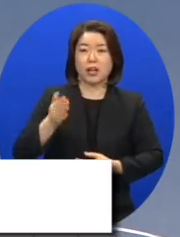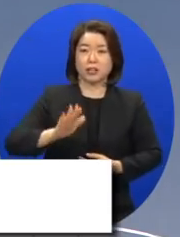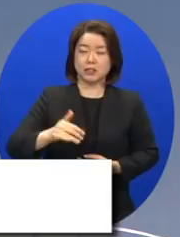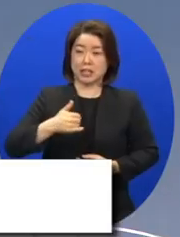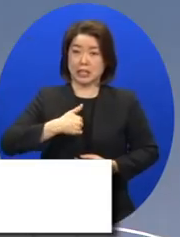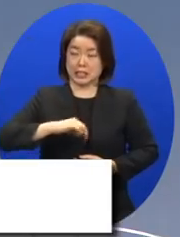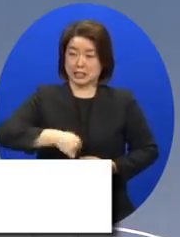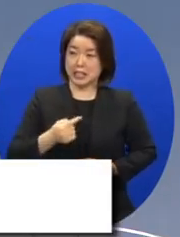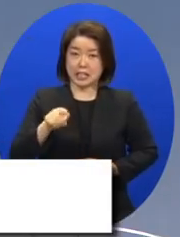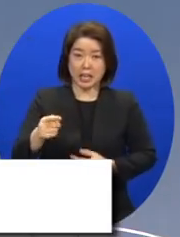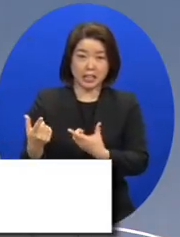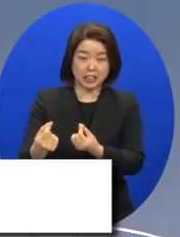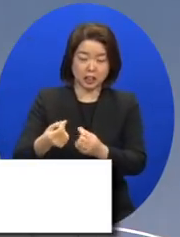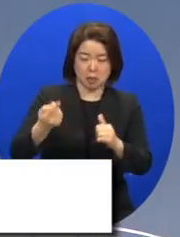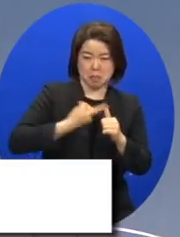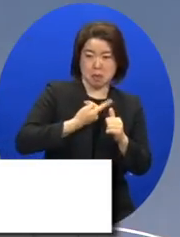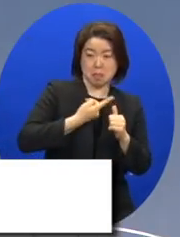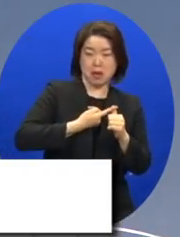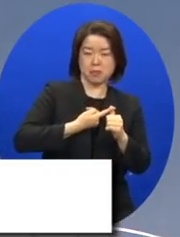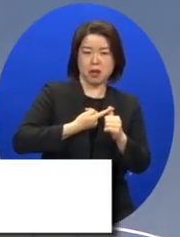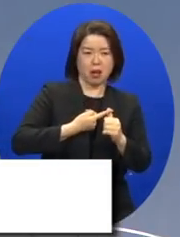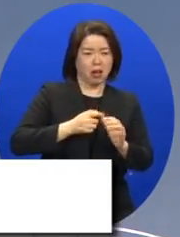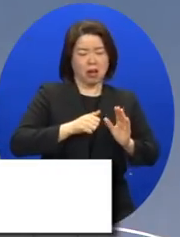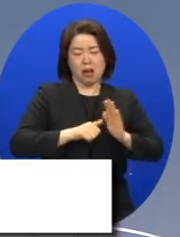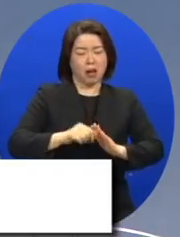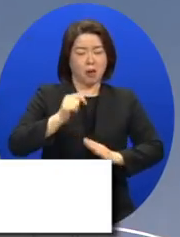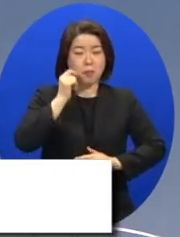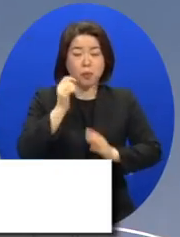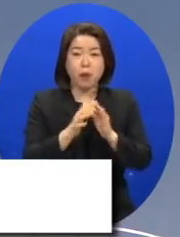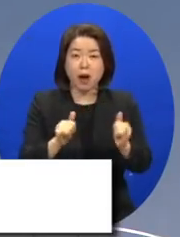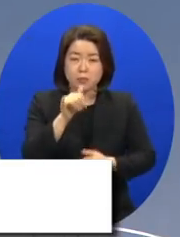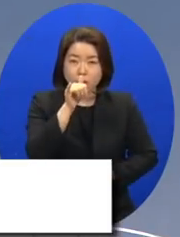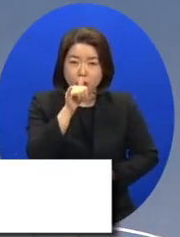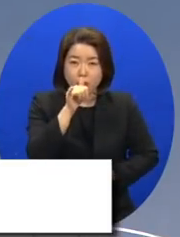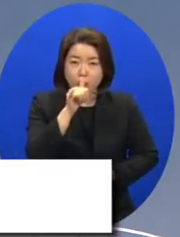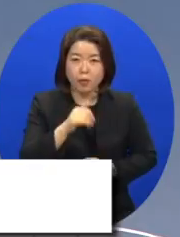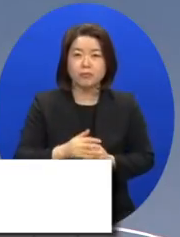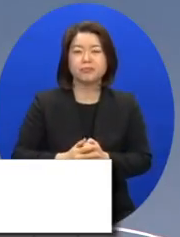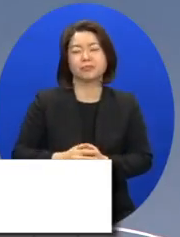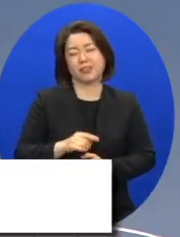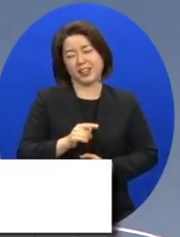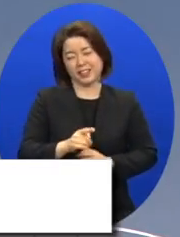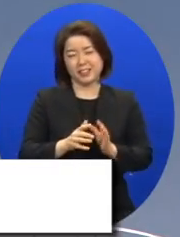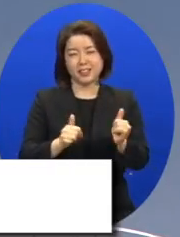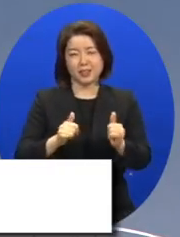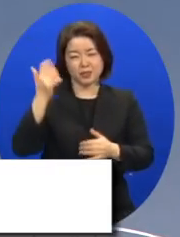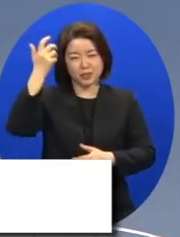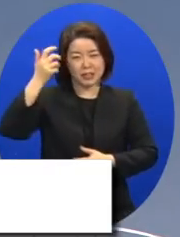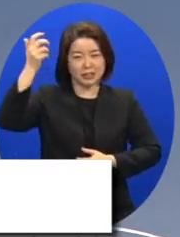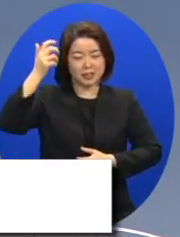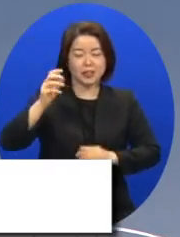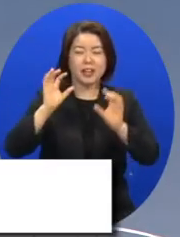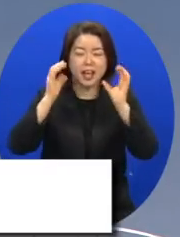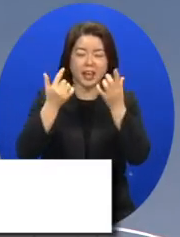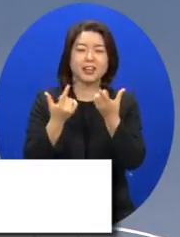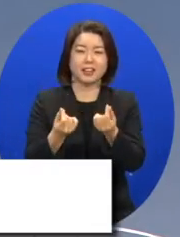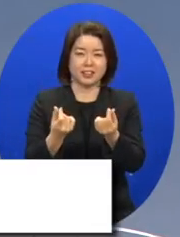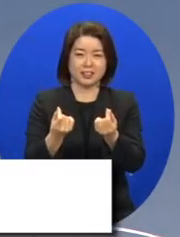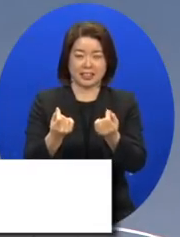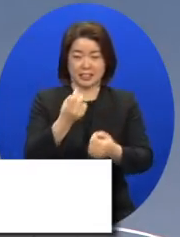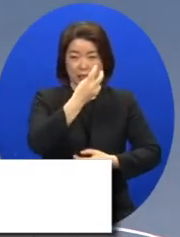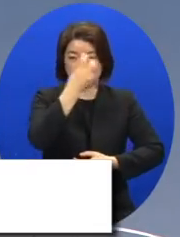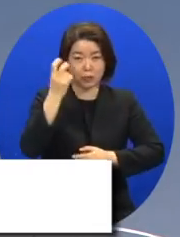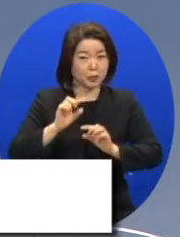비난을 받을 때는 못 견뎌 하는 사람이 있습니다 그 사람들도 영적으로 어린아이 인 거죠 똑똑한 게 아니고